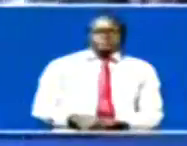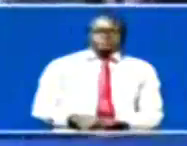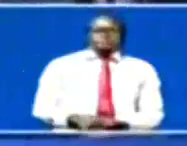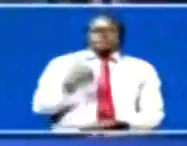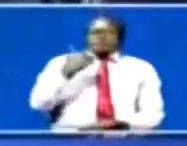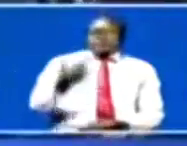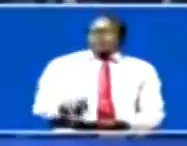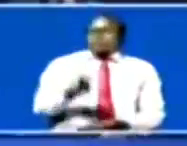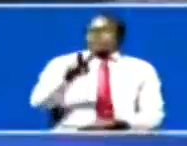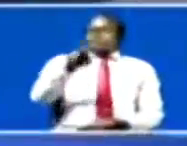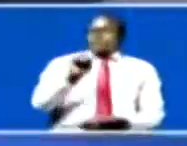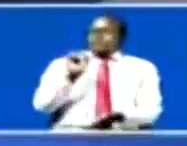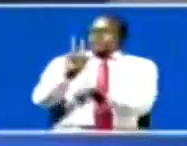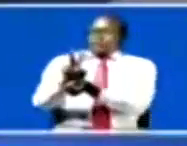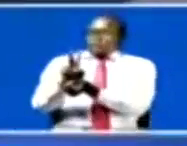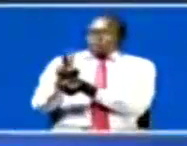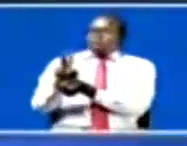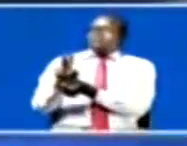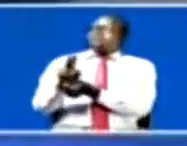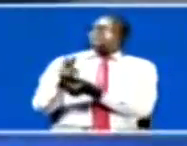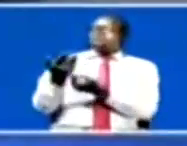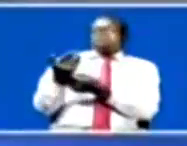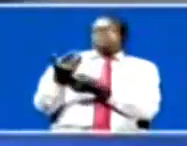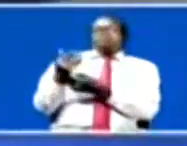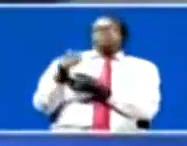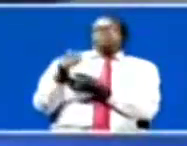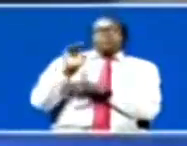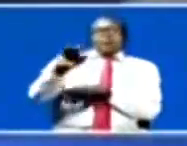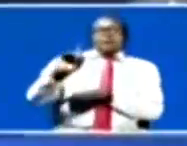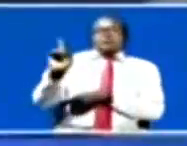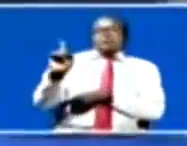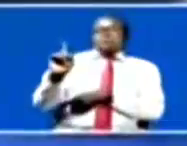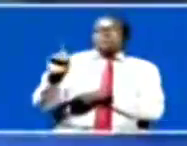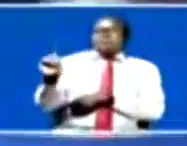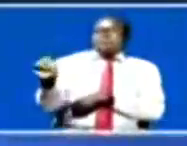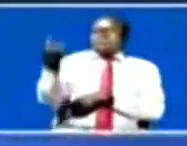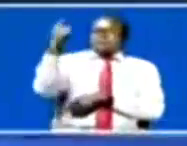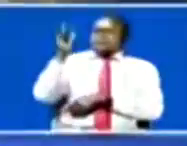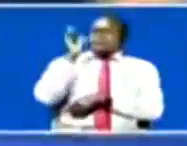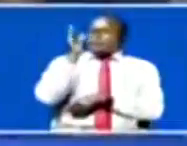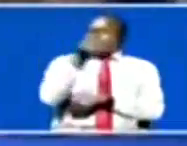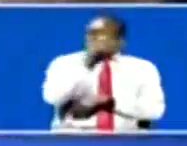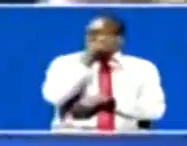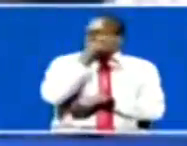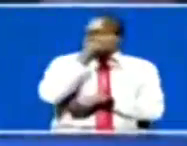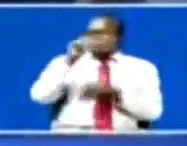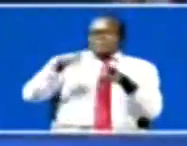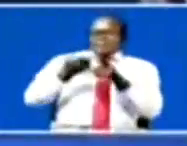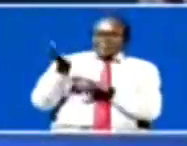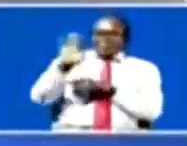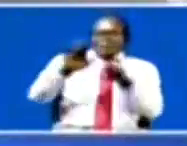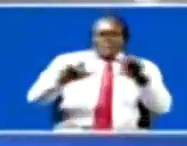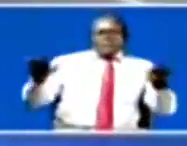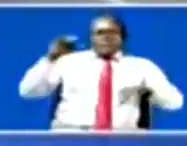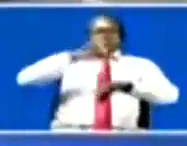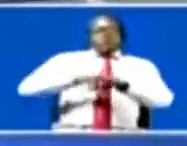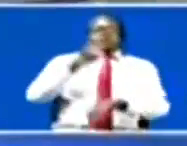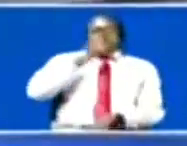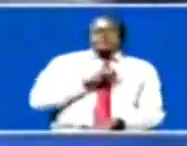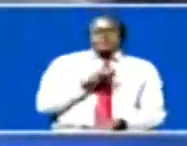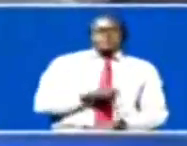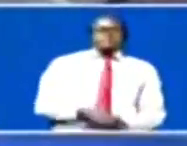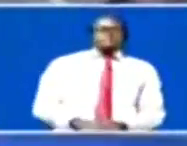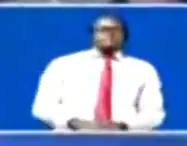Wanadai mwaka 2002 waliwasilisha malalamishi yao kwa rais mstaafu Mwai Kibaki na wakarejeshewa ardhi hiyo.